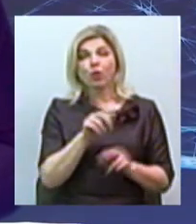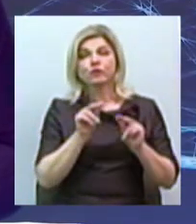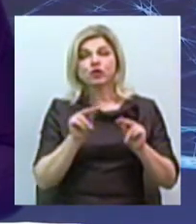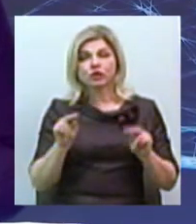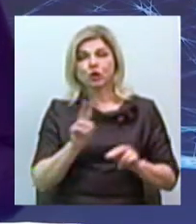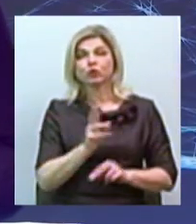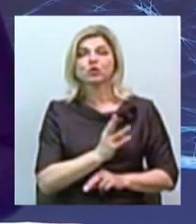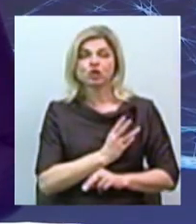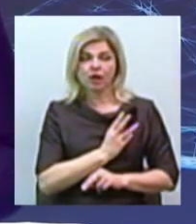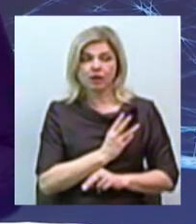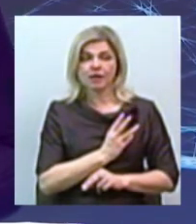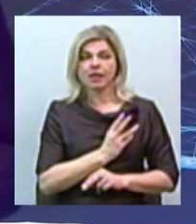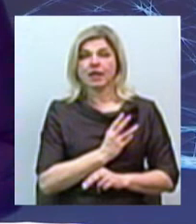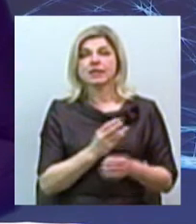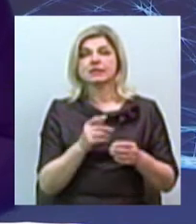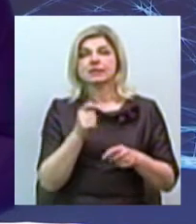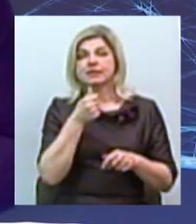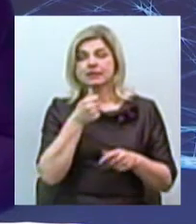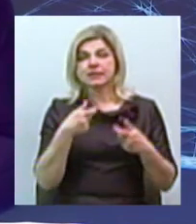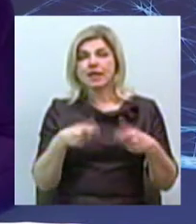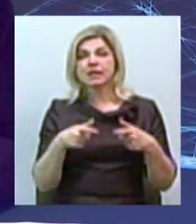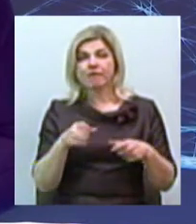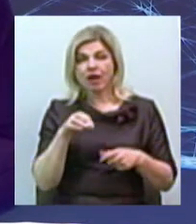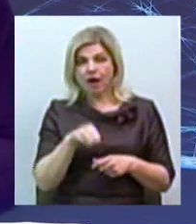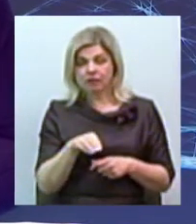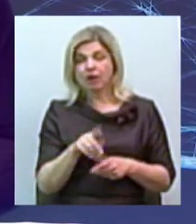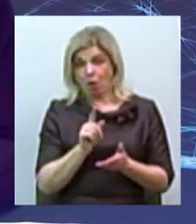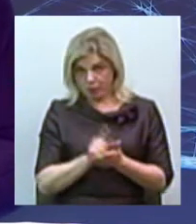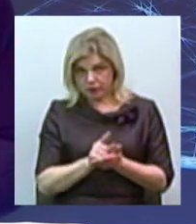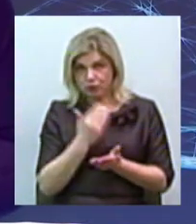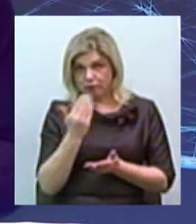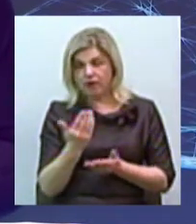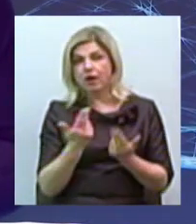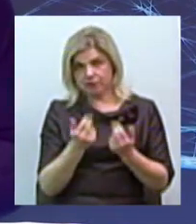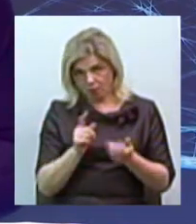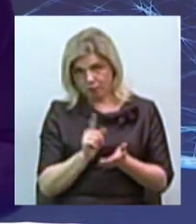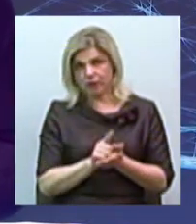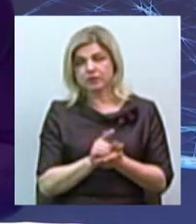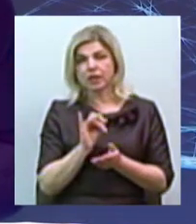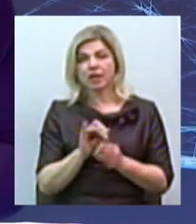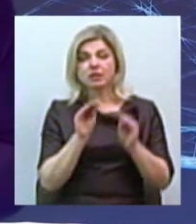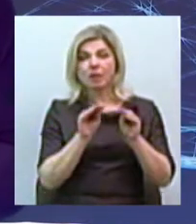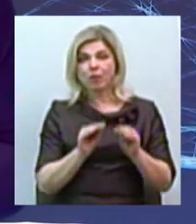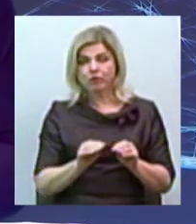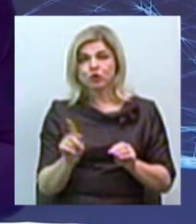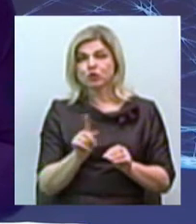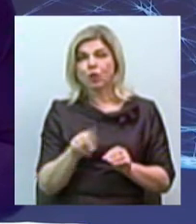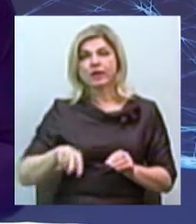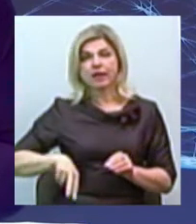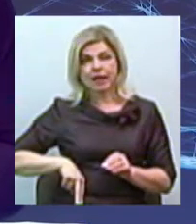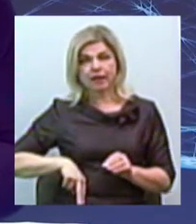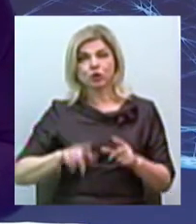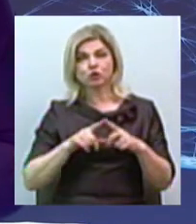виявив бажання просертифікуватися. А це обов'язково? Це обов'язково, але він заповнює, ми зауважуємо, що директор